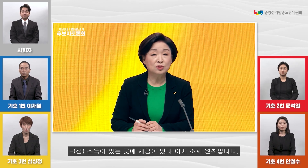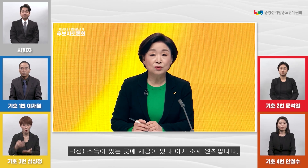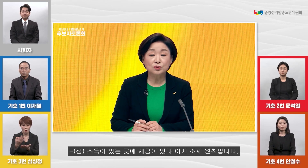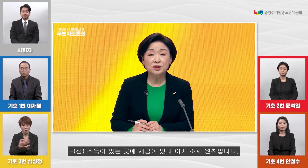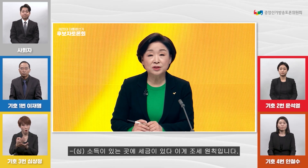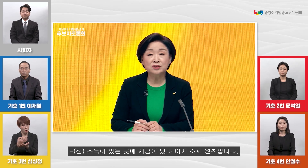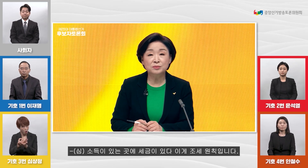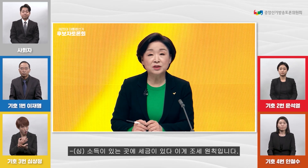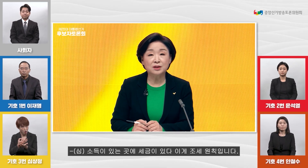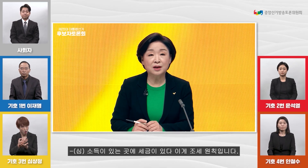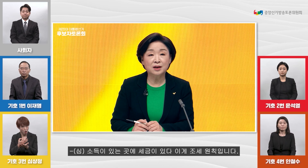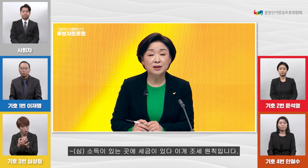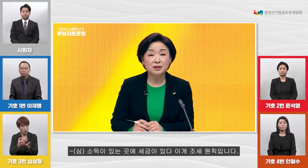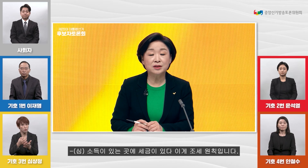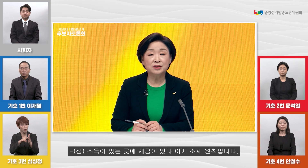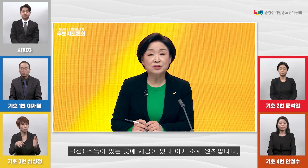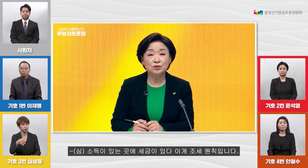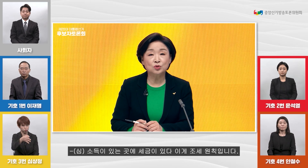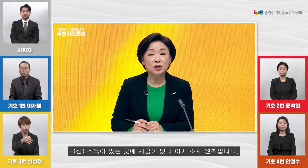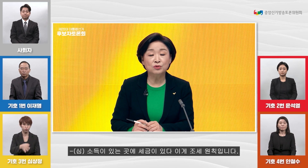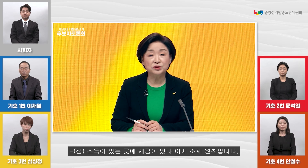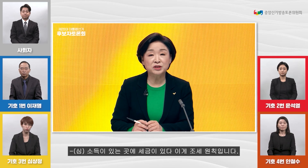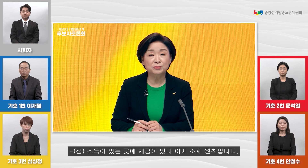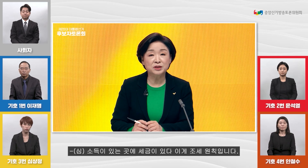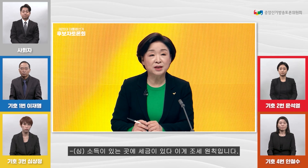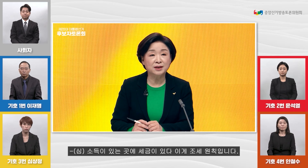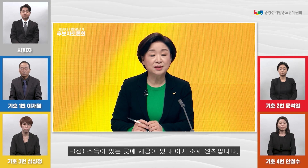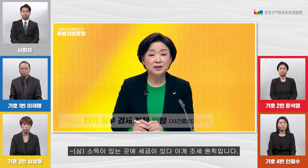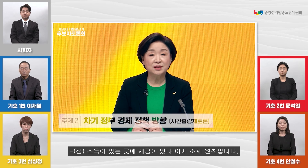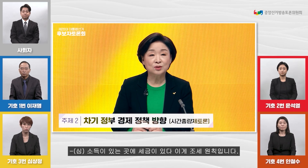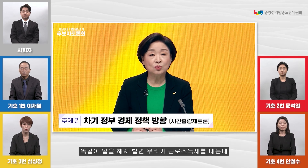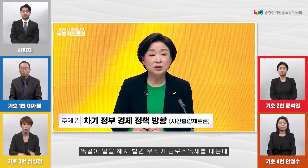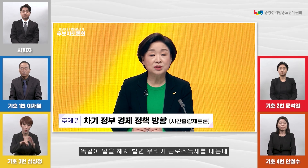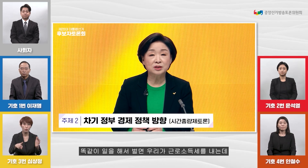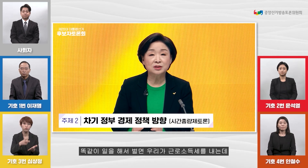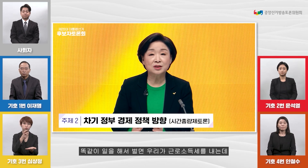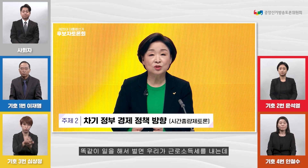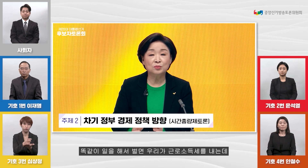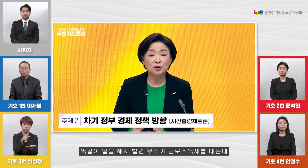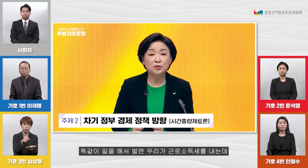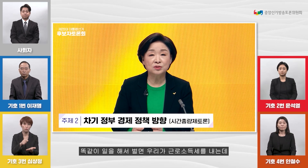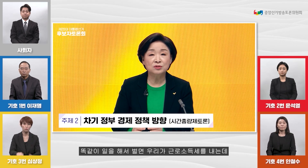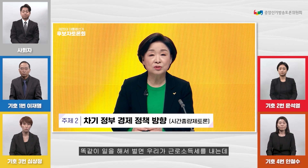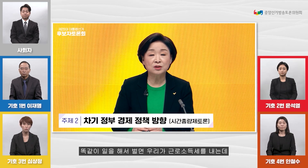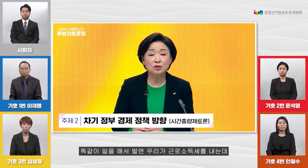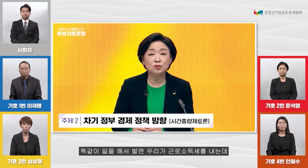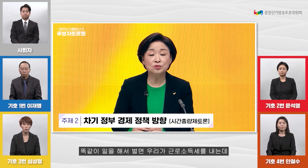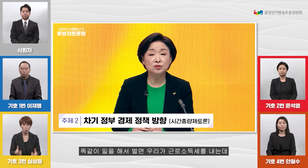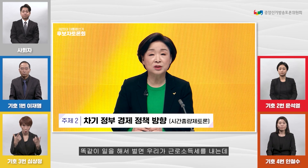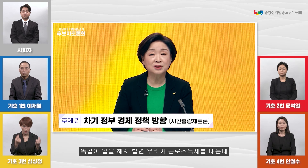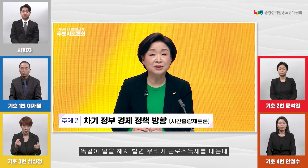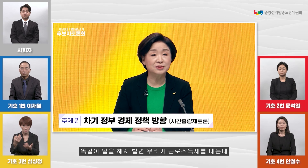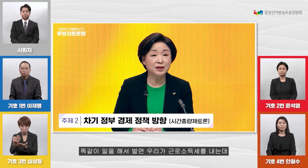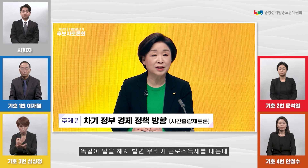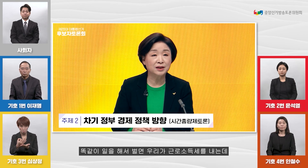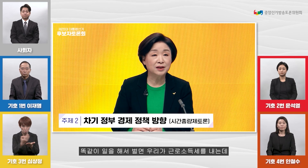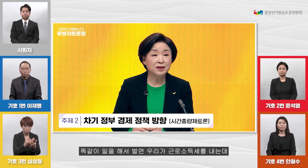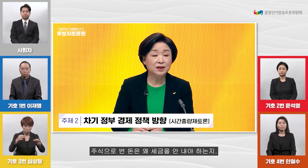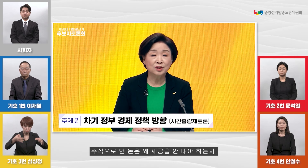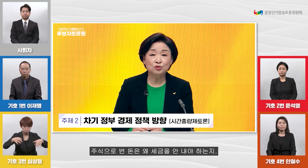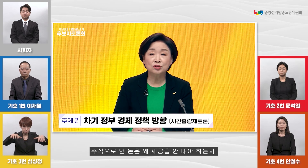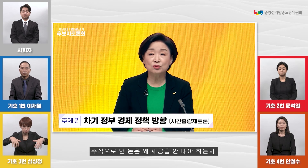소득이 있는 곳에 세금이 있다. 이게 조세의 원칙입니다. 똑같이 일을 해서 벌면 우리가 근로소득세를